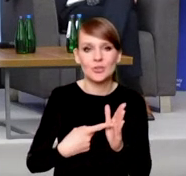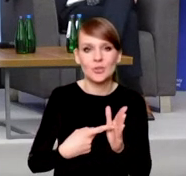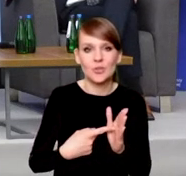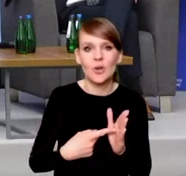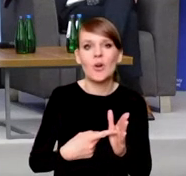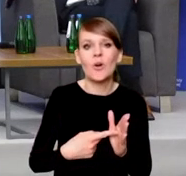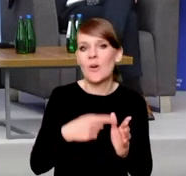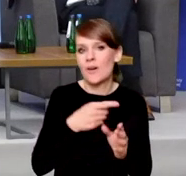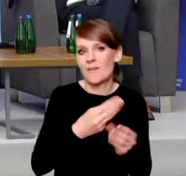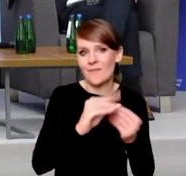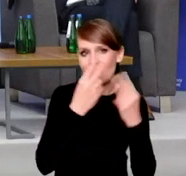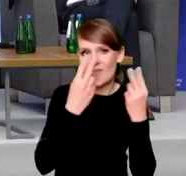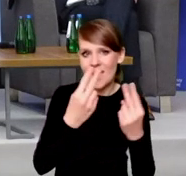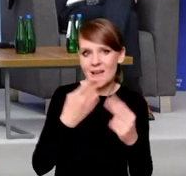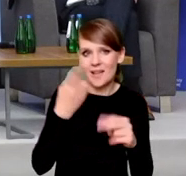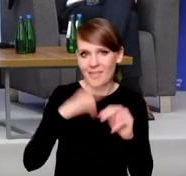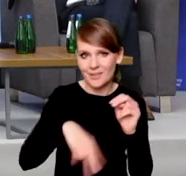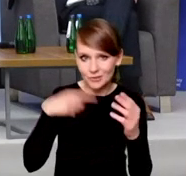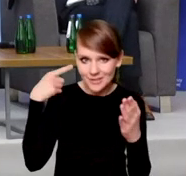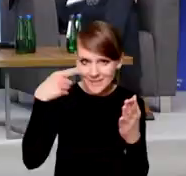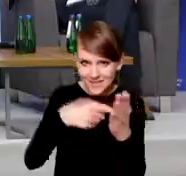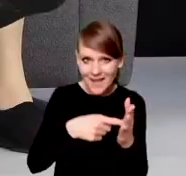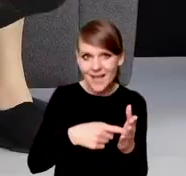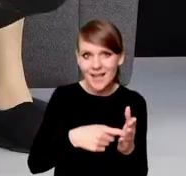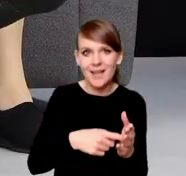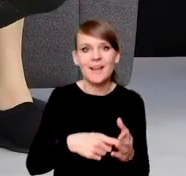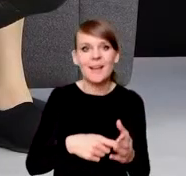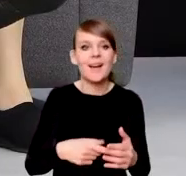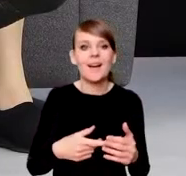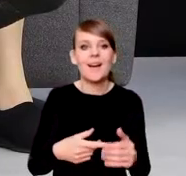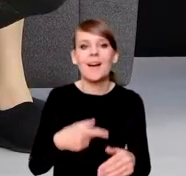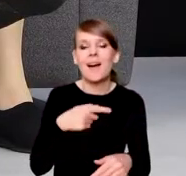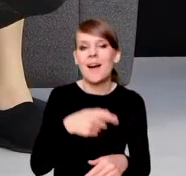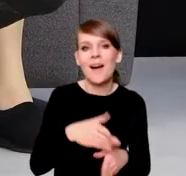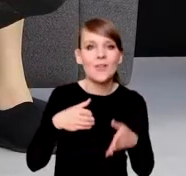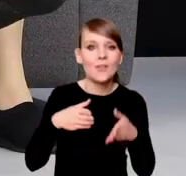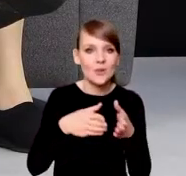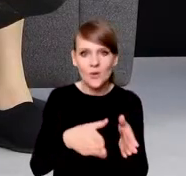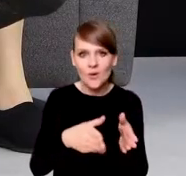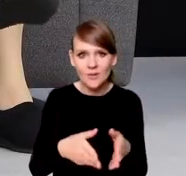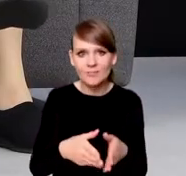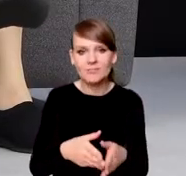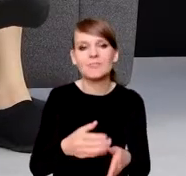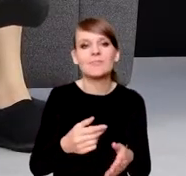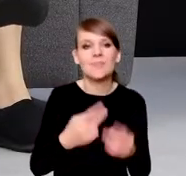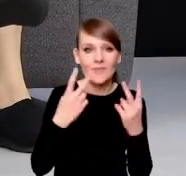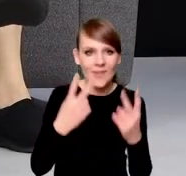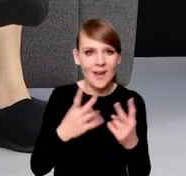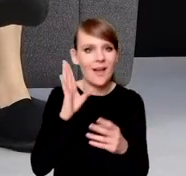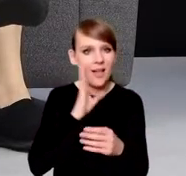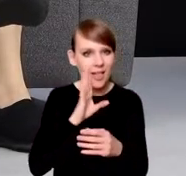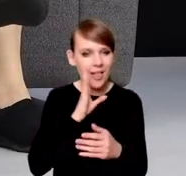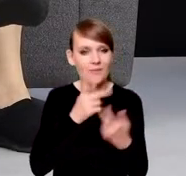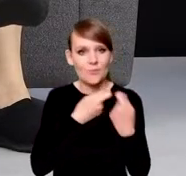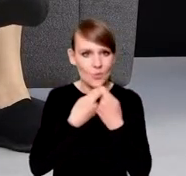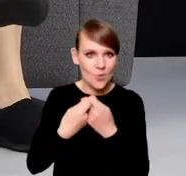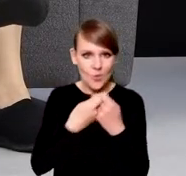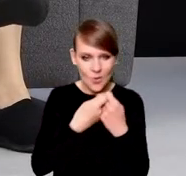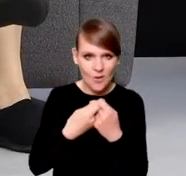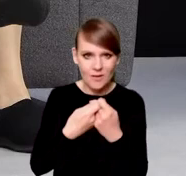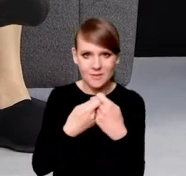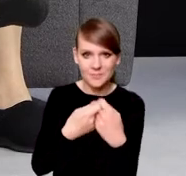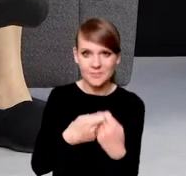ważniejsza niż cel i żebyśmy po tej drodze nie pogubili tej naszej wspólnoty, ale tutaj